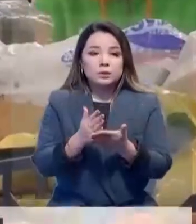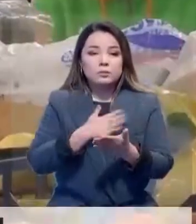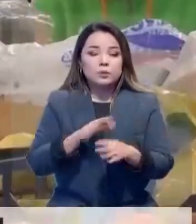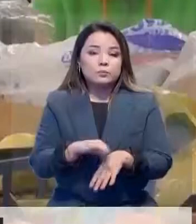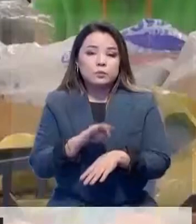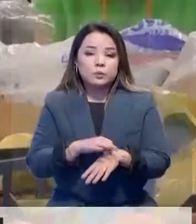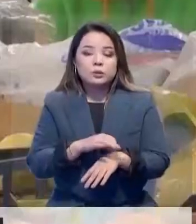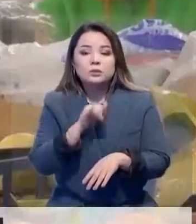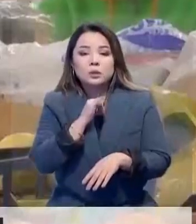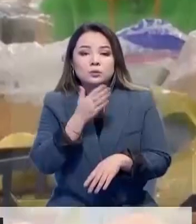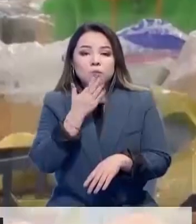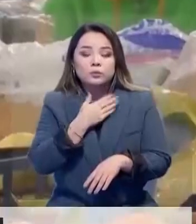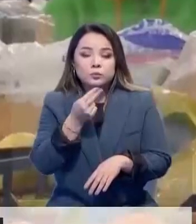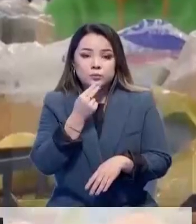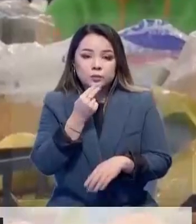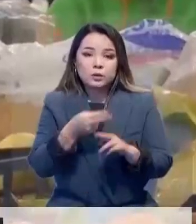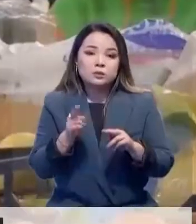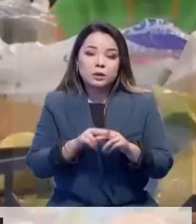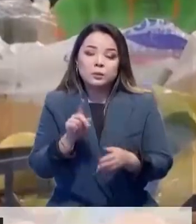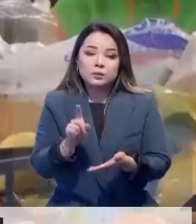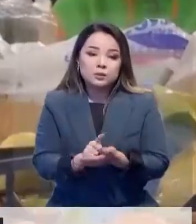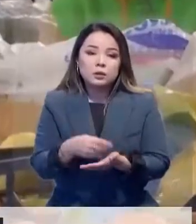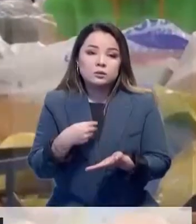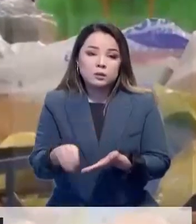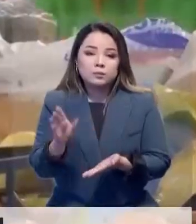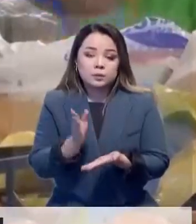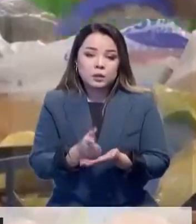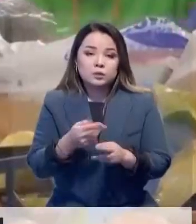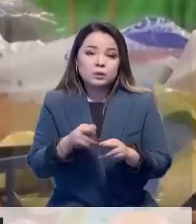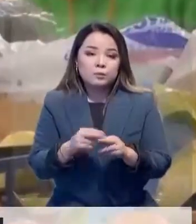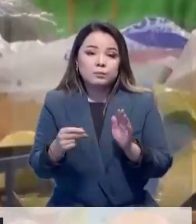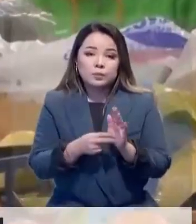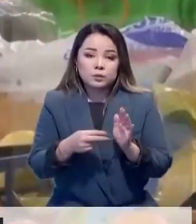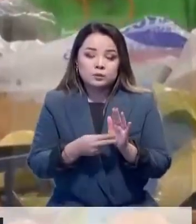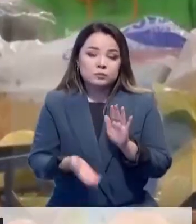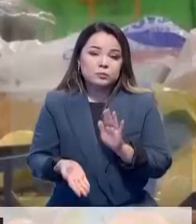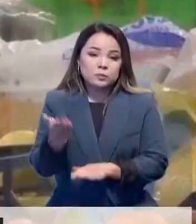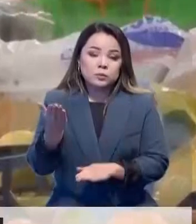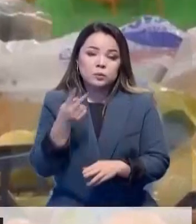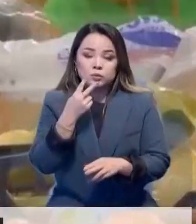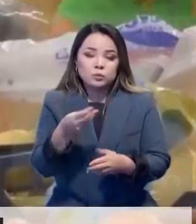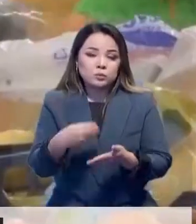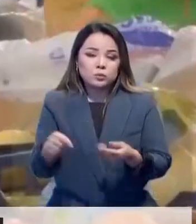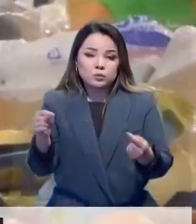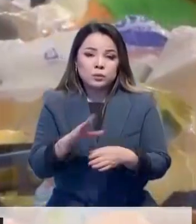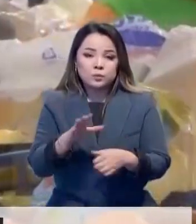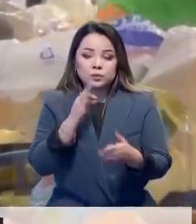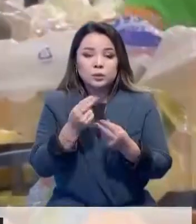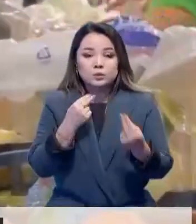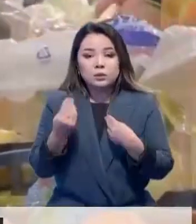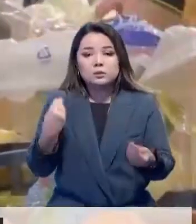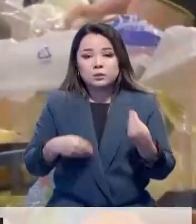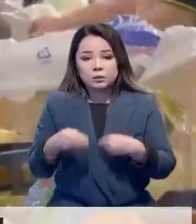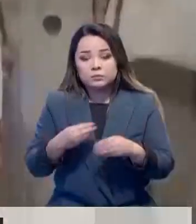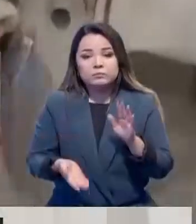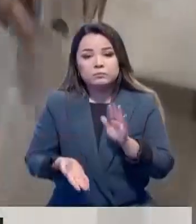Менің күйеуім шұжықты жақсы көреді. Оны міндетті түрде сатып аламын. Бірақ баға деген ырққа көнбей тұр. Тамақ қана емес, киім